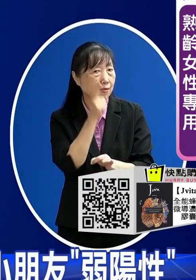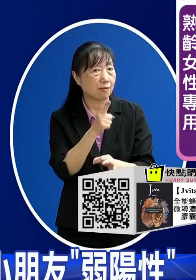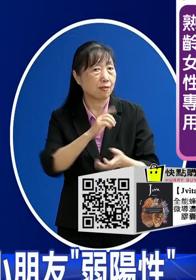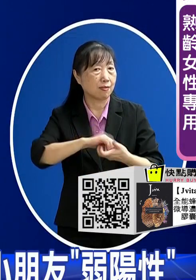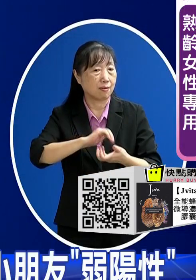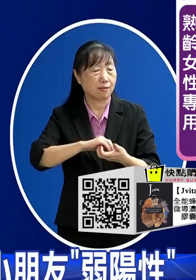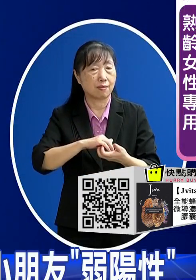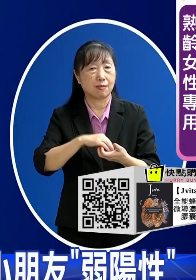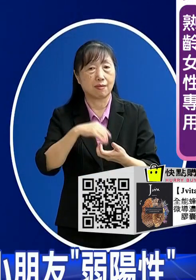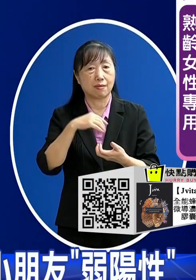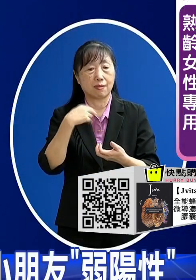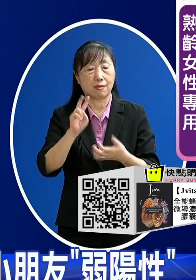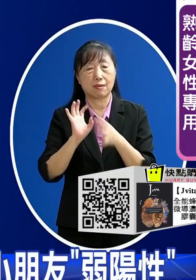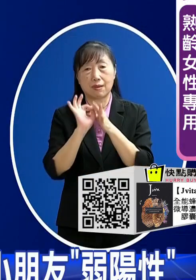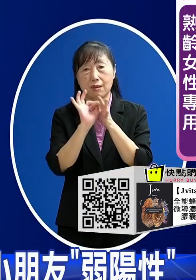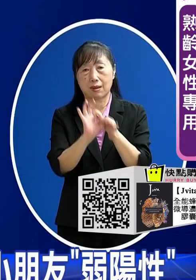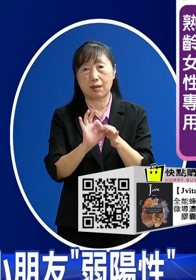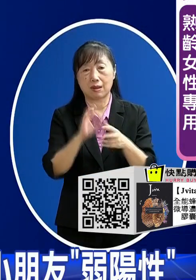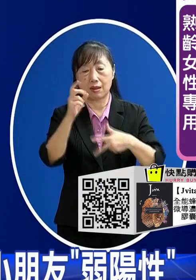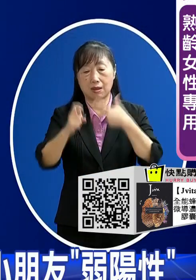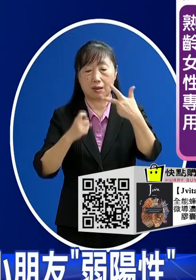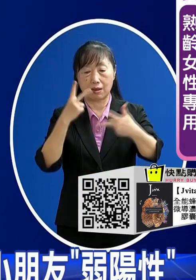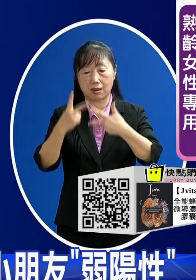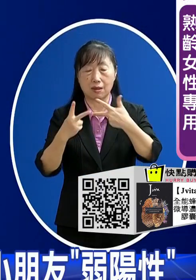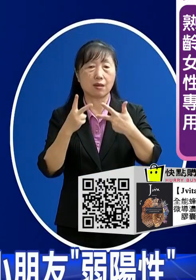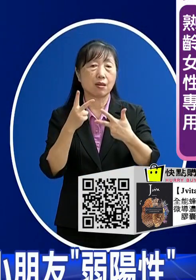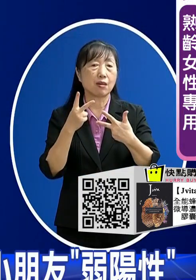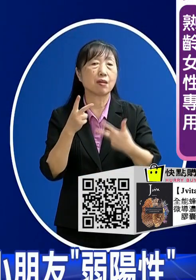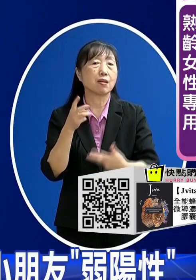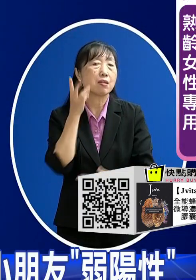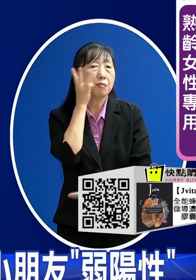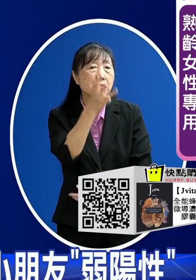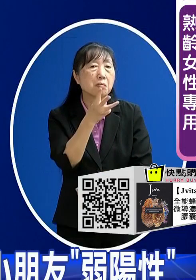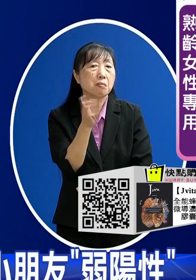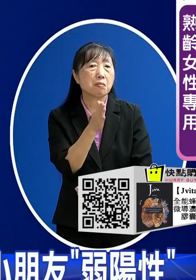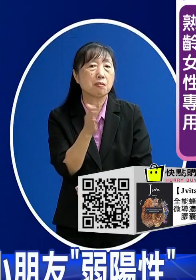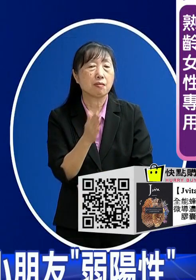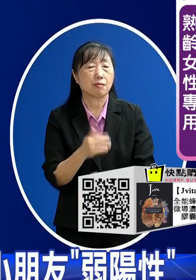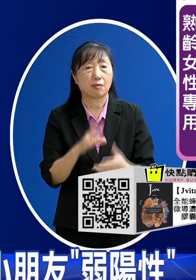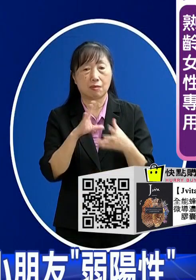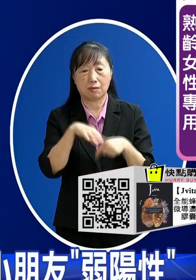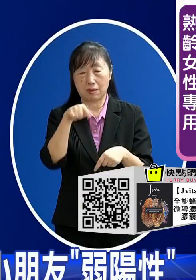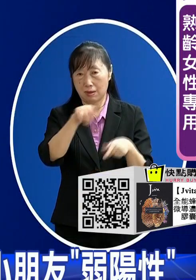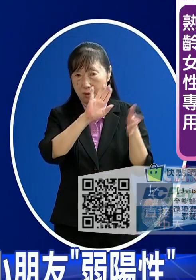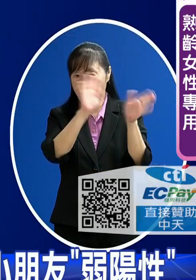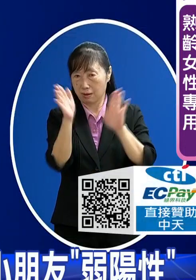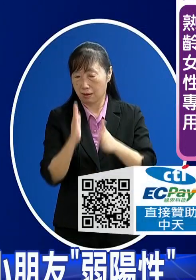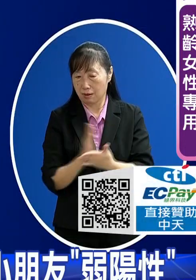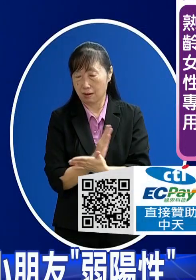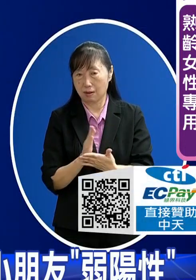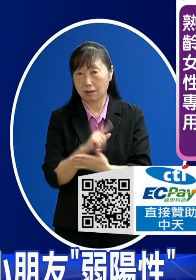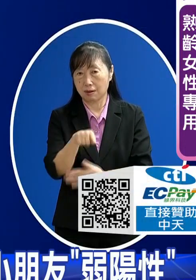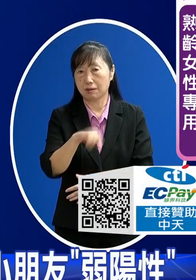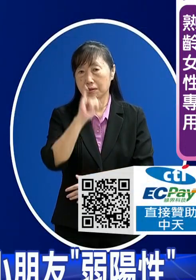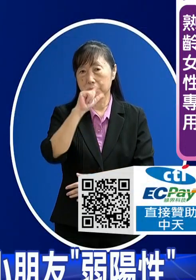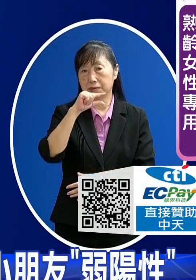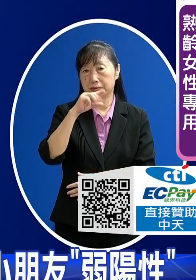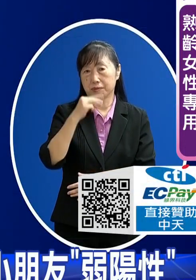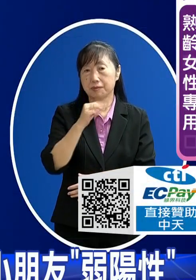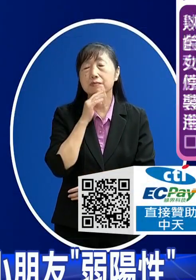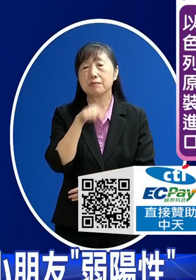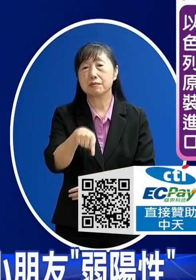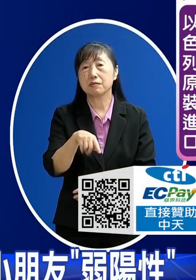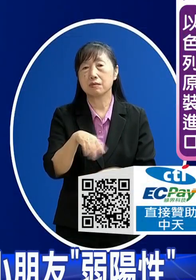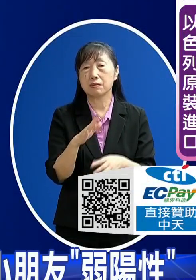可能可以持续到12个星期，就是大概3个月，所以这样的情形看起来，就是说 IgM 还是阳，但是还没